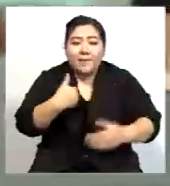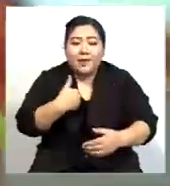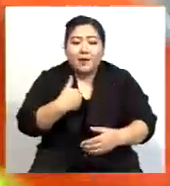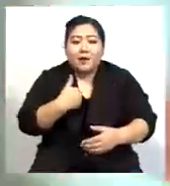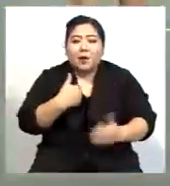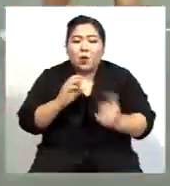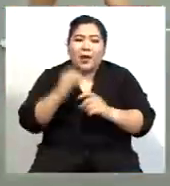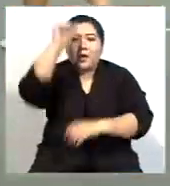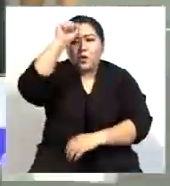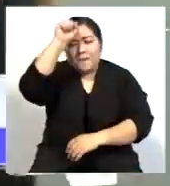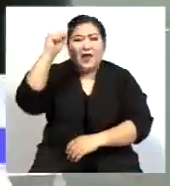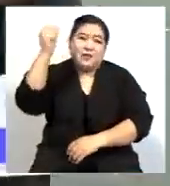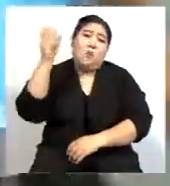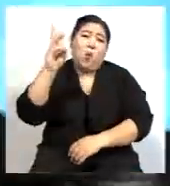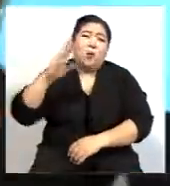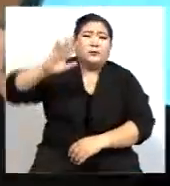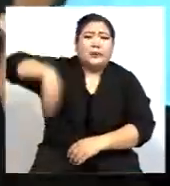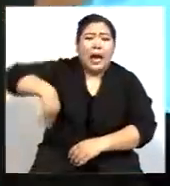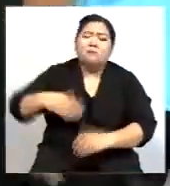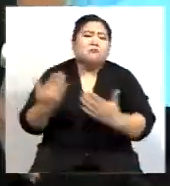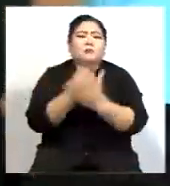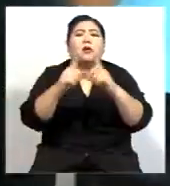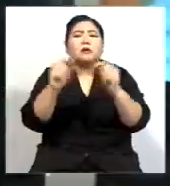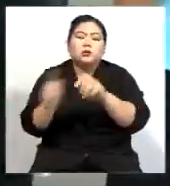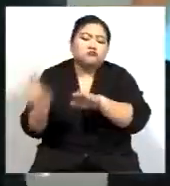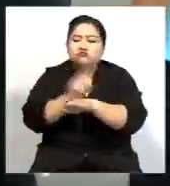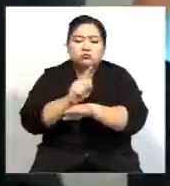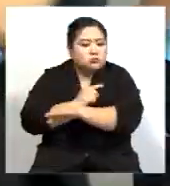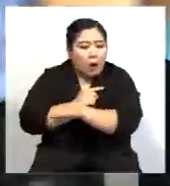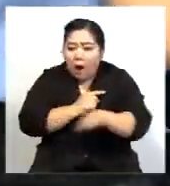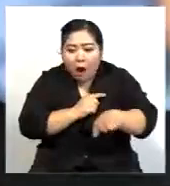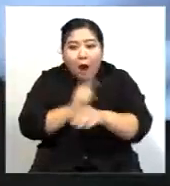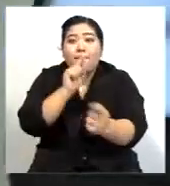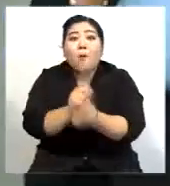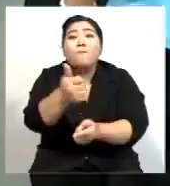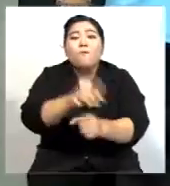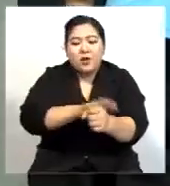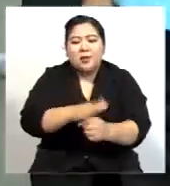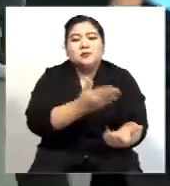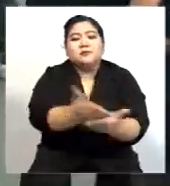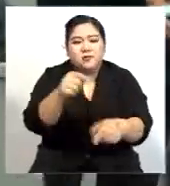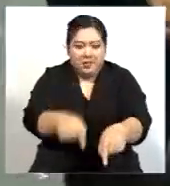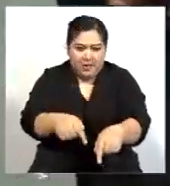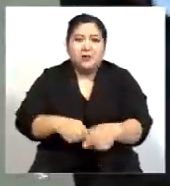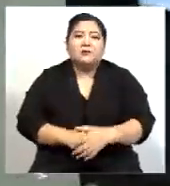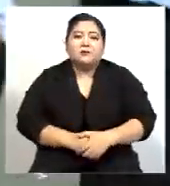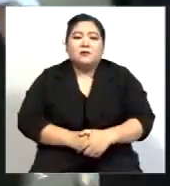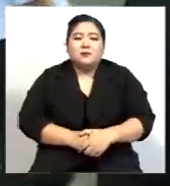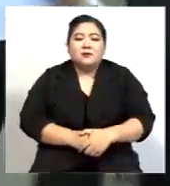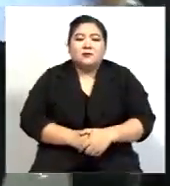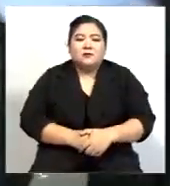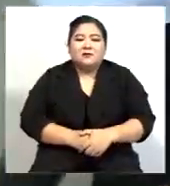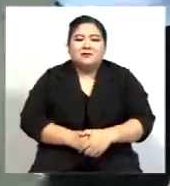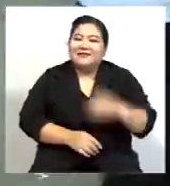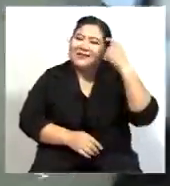าช้าก็เลยขึ้นแท็กซี่มาก็เลยวนมาก็เลยมาได้เจอจุดเนี่ยค่ะเขาบอกว่าให้มาแถบนี้ก็นึกว่าหลอ